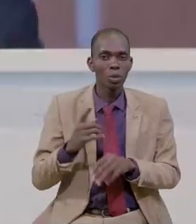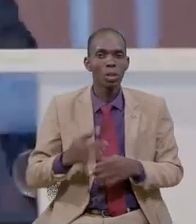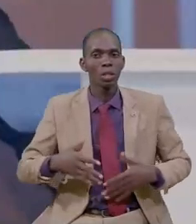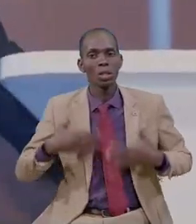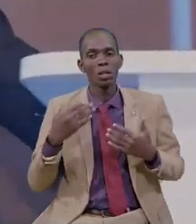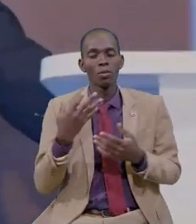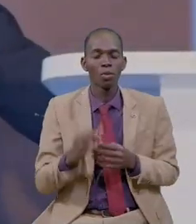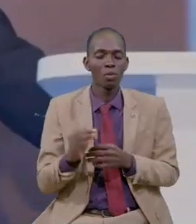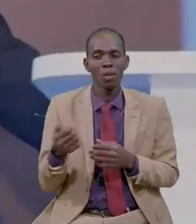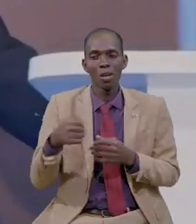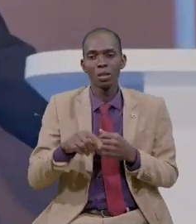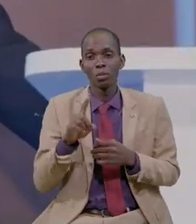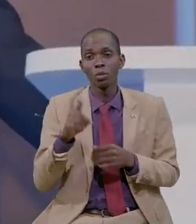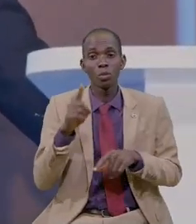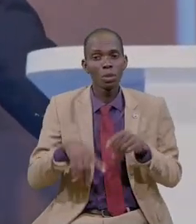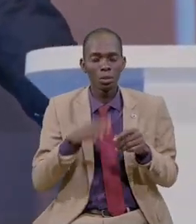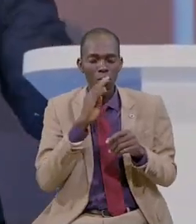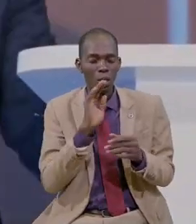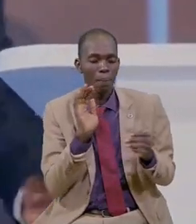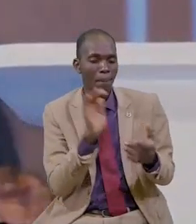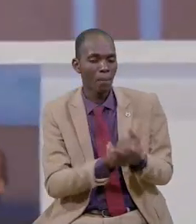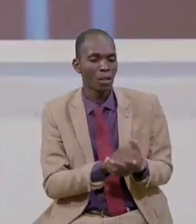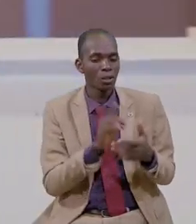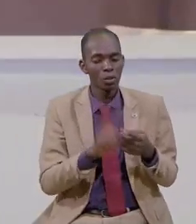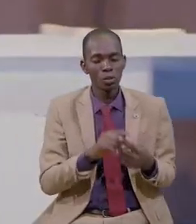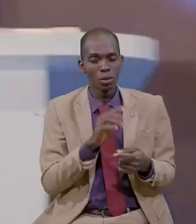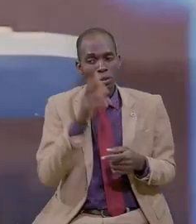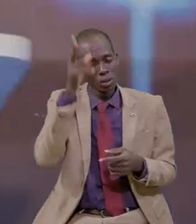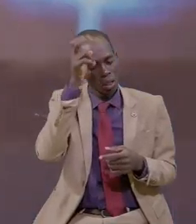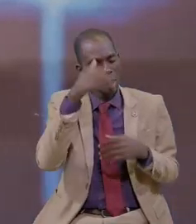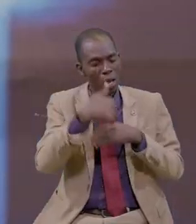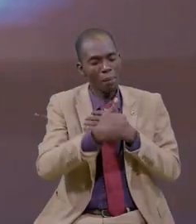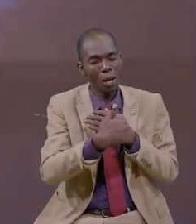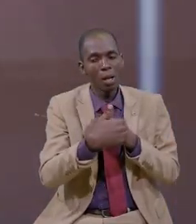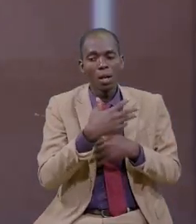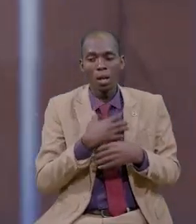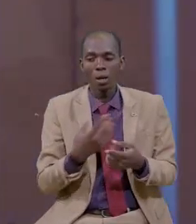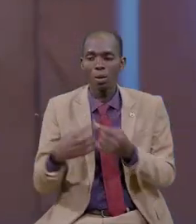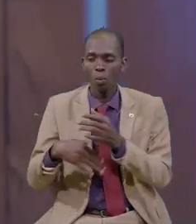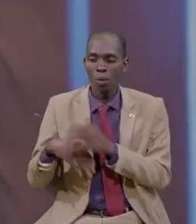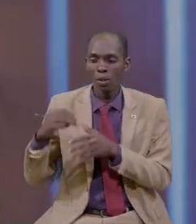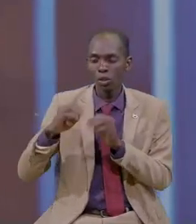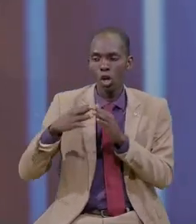Vous ne pouvez pas être marié à Satan dans le coin derrière et vous sortez maintenant. Onction, onction.